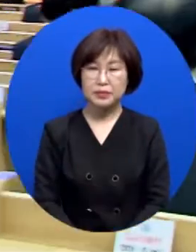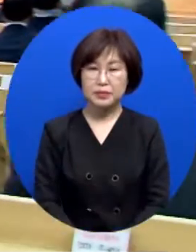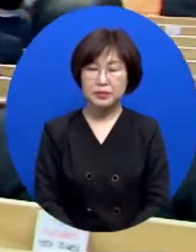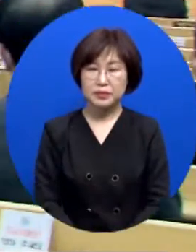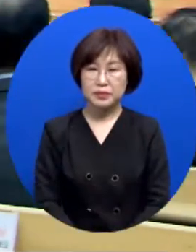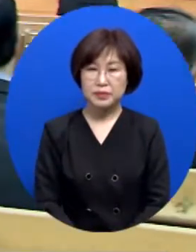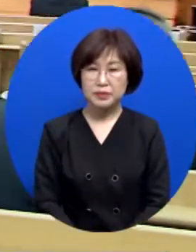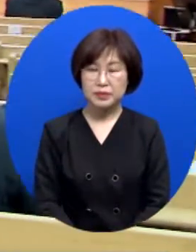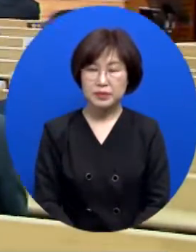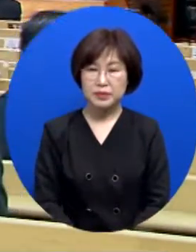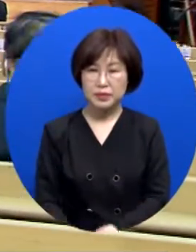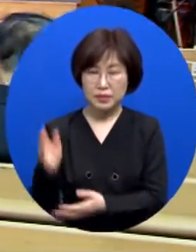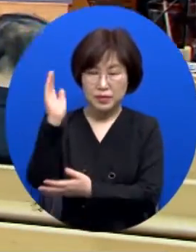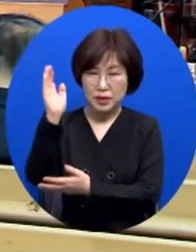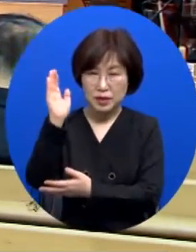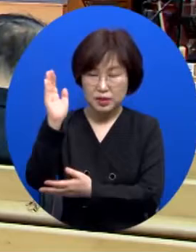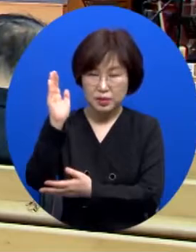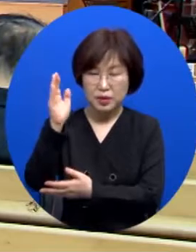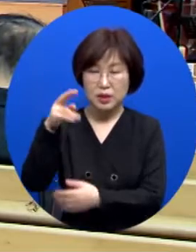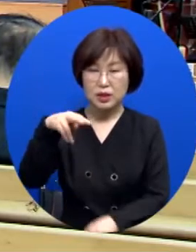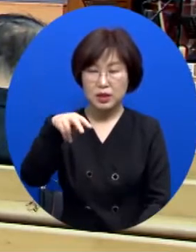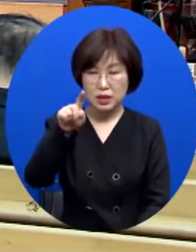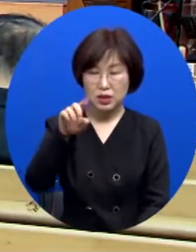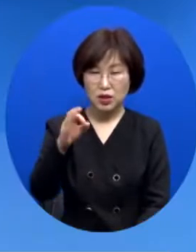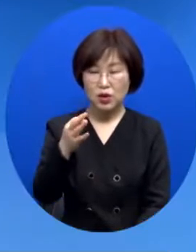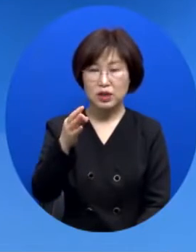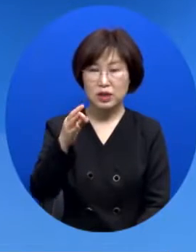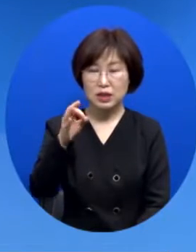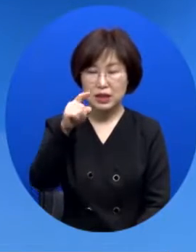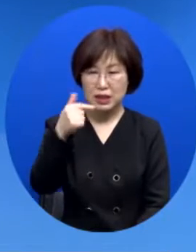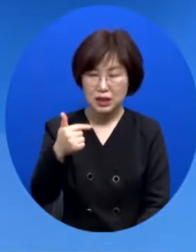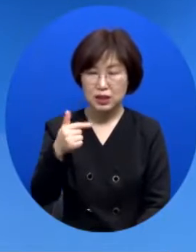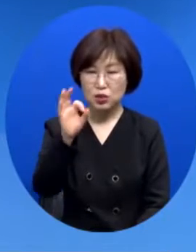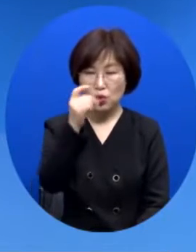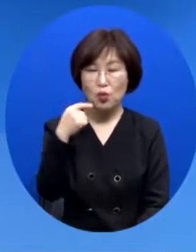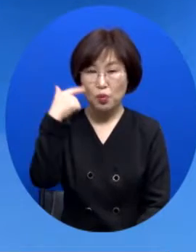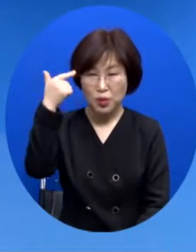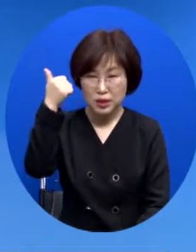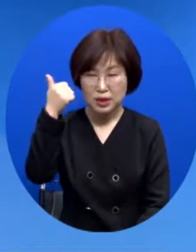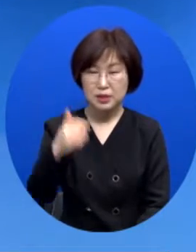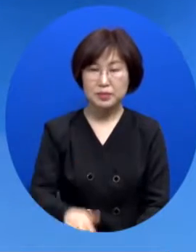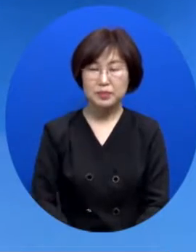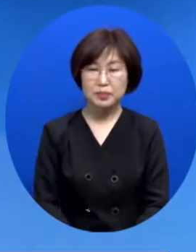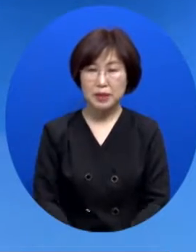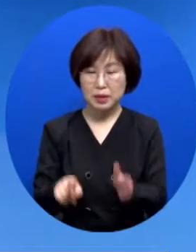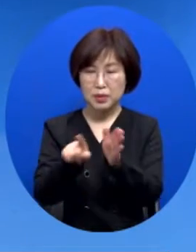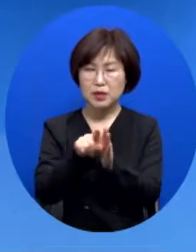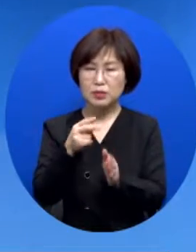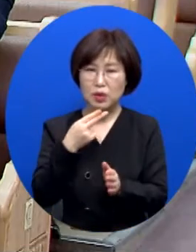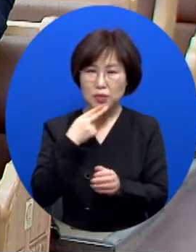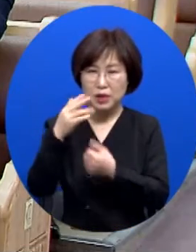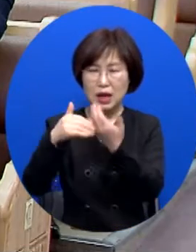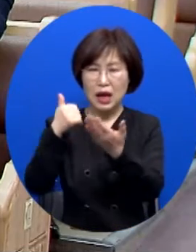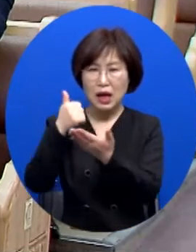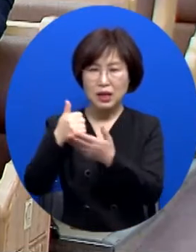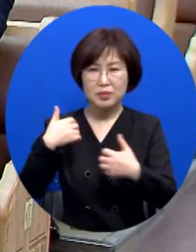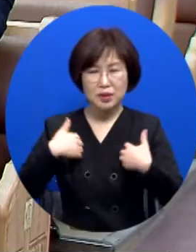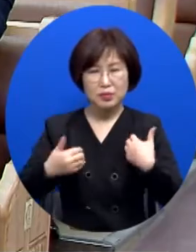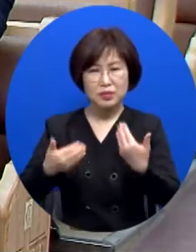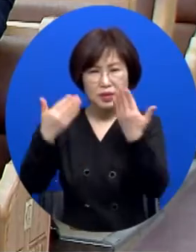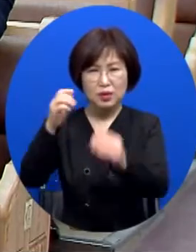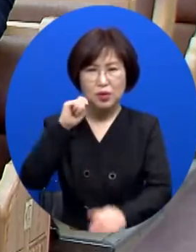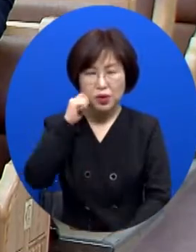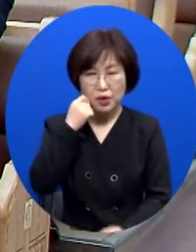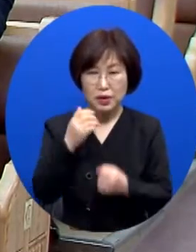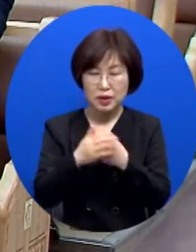1부 예배에서 말씀을 전한 성은 숲속 교회의 5성 죄 목사는 믿음이 없이는 하나님을 기쁘시게 할 수 없다 며